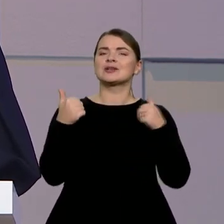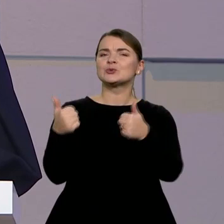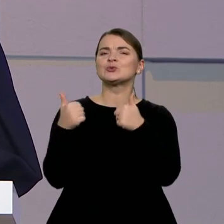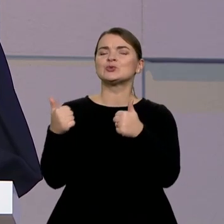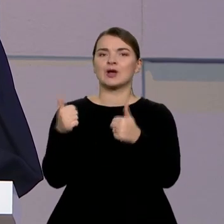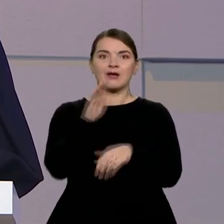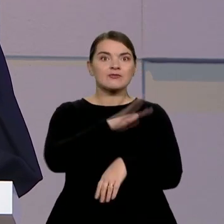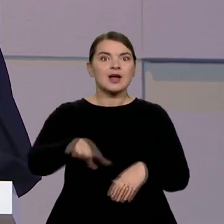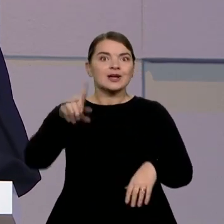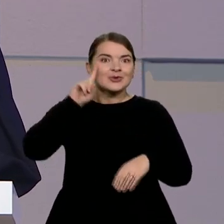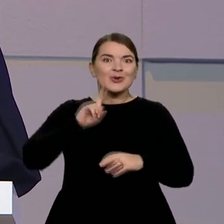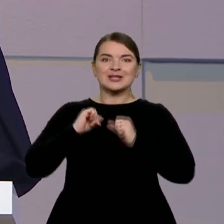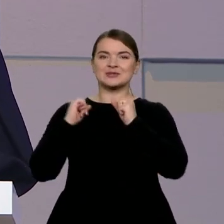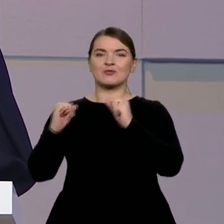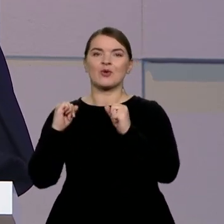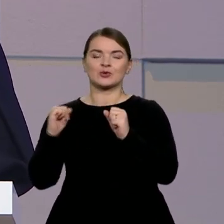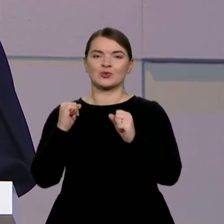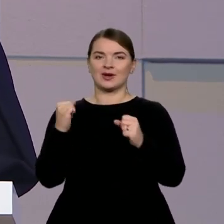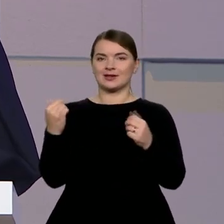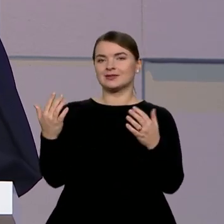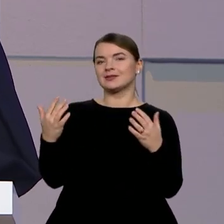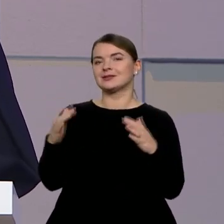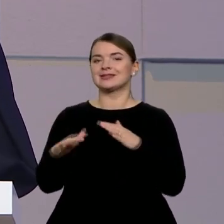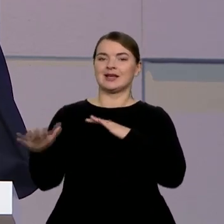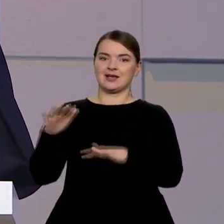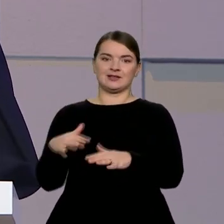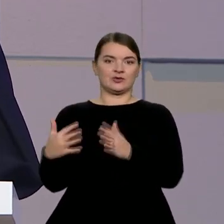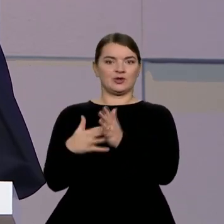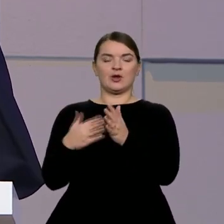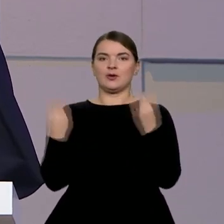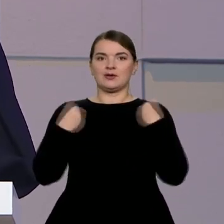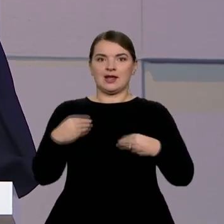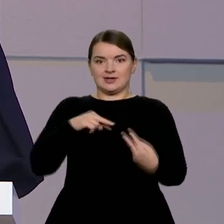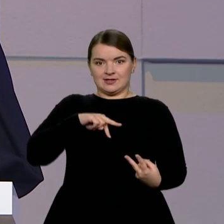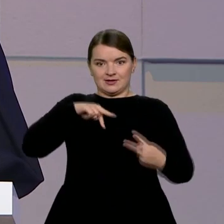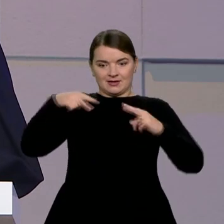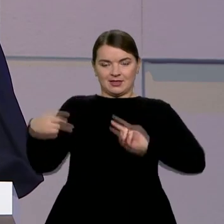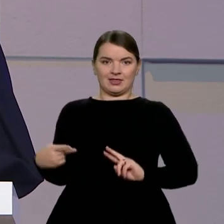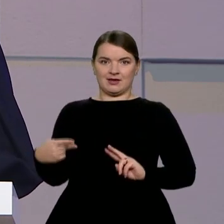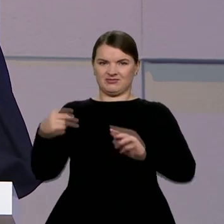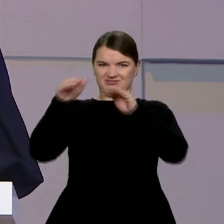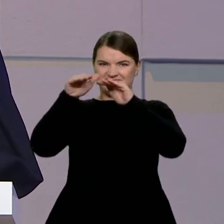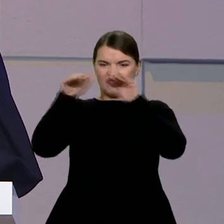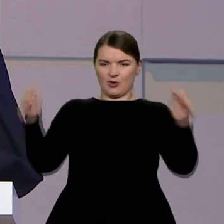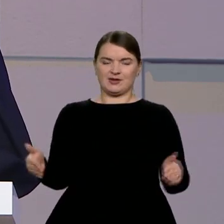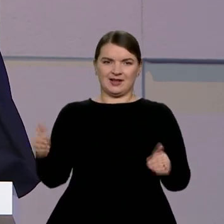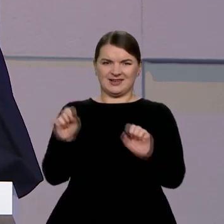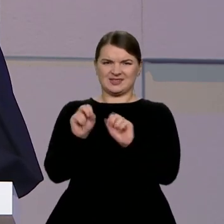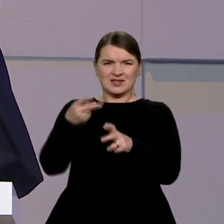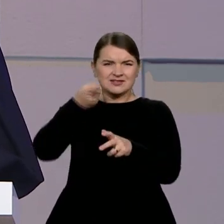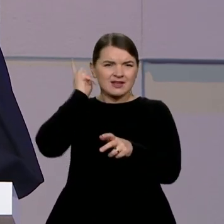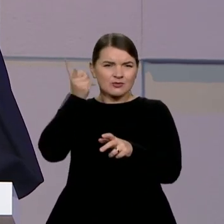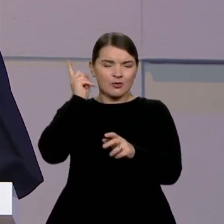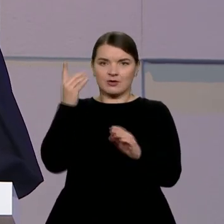tiesiog norėtų praleisti ten laiką, dar iki šiol ten persirenginėja, nežinau, Brežnevo laikų turbūt vagonėliuose. Ir labai gaila, kad